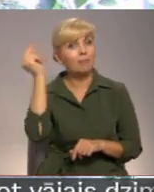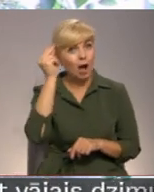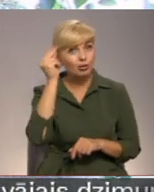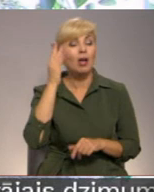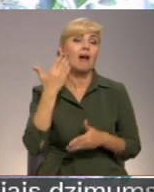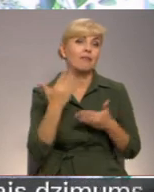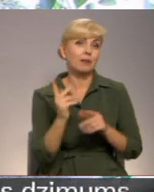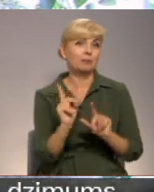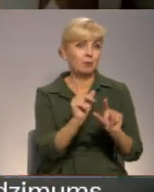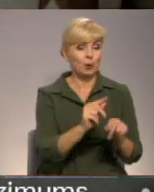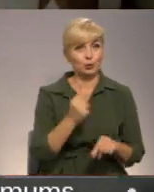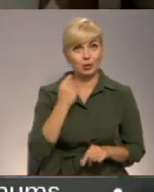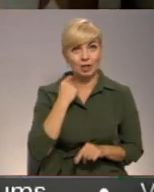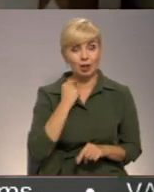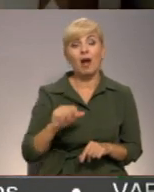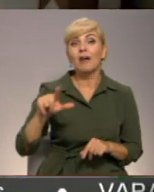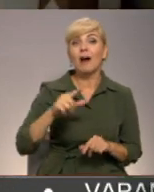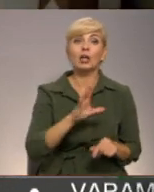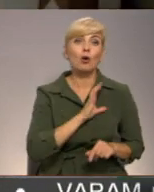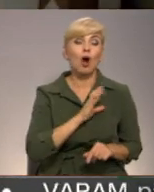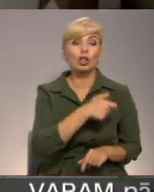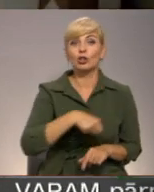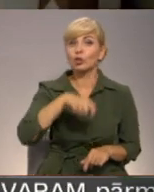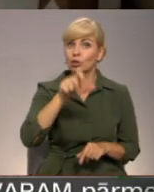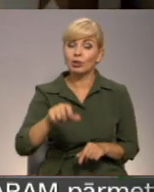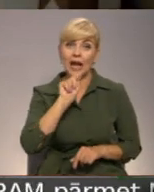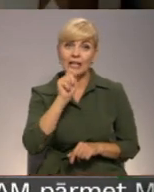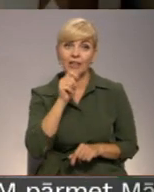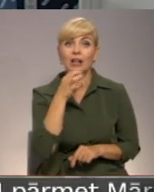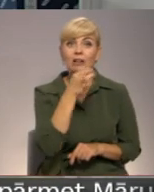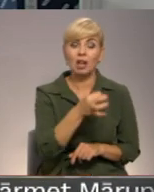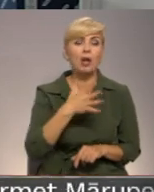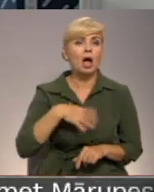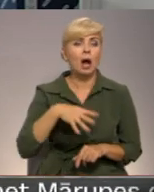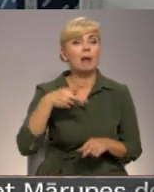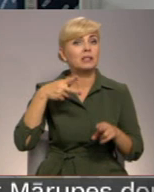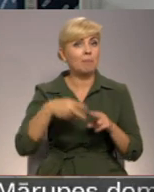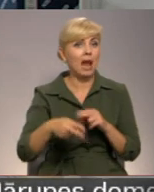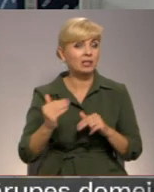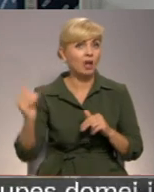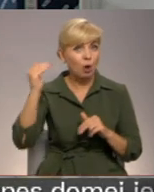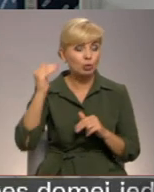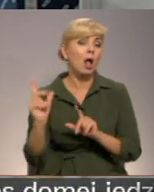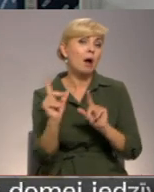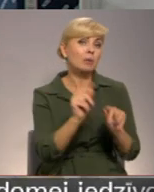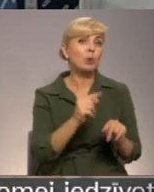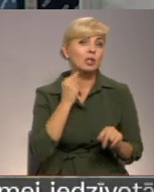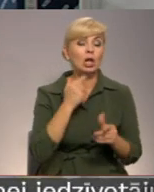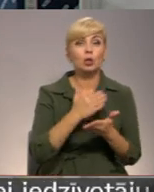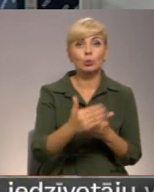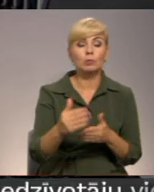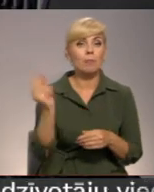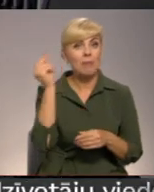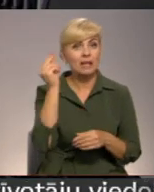tad varbūt uz Rīgu braukšu. Vairāki koledžu studenti intervijās minēja, ka pēc studiju beigšanas tie visticamāk dosies uz Rīgu, lai turpinātu